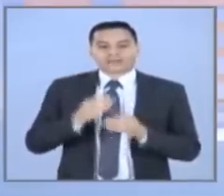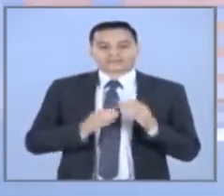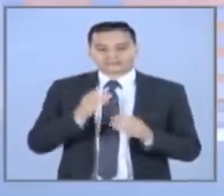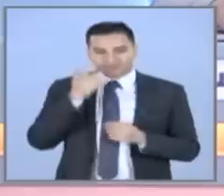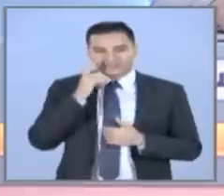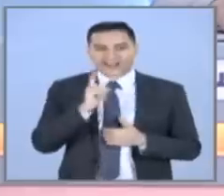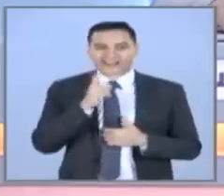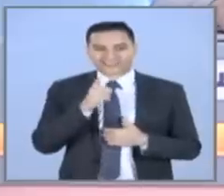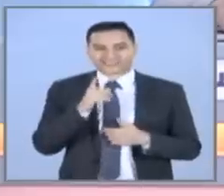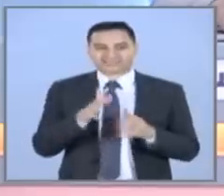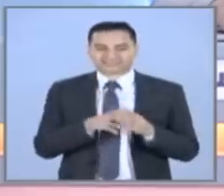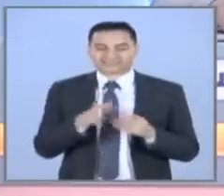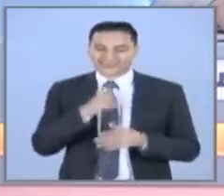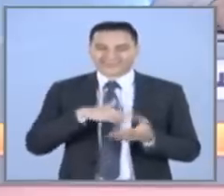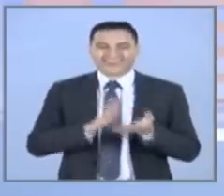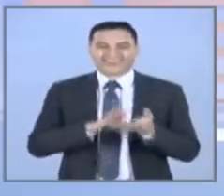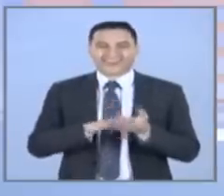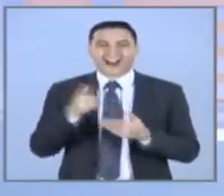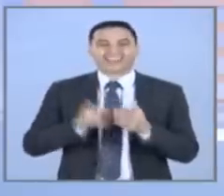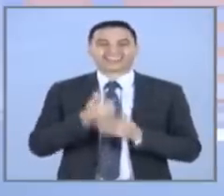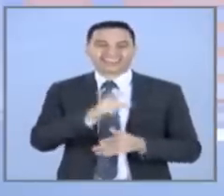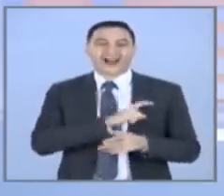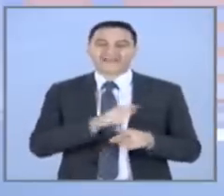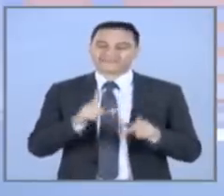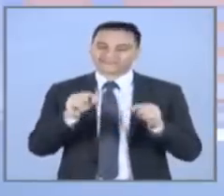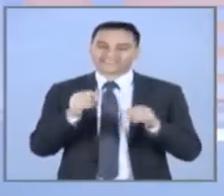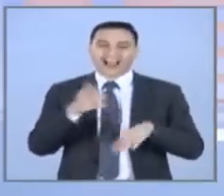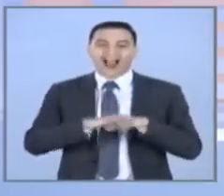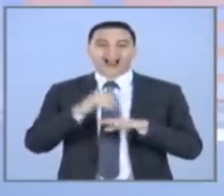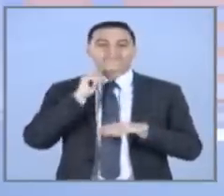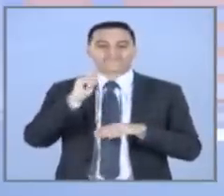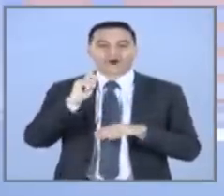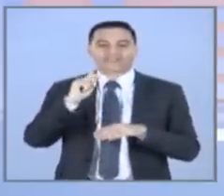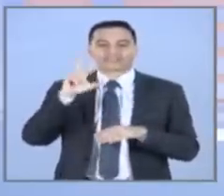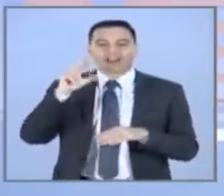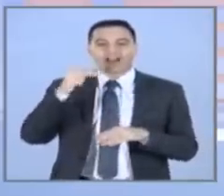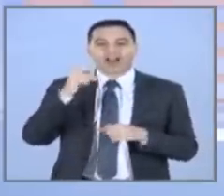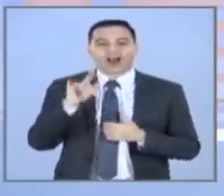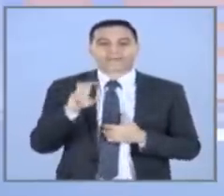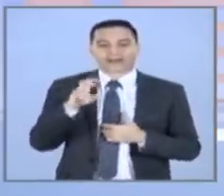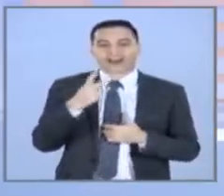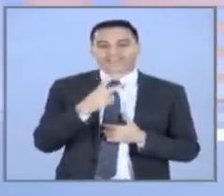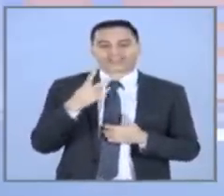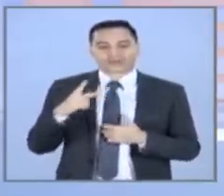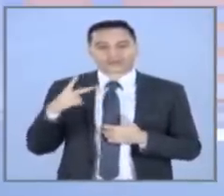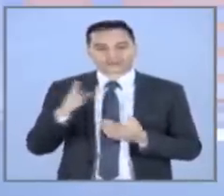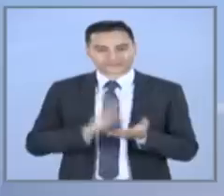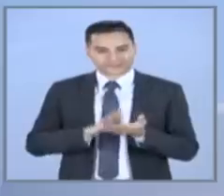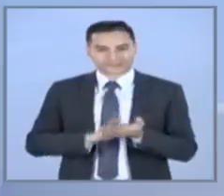لاعب. عايزين نهنيه كمان الطالب المثالي على محافظة الغربية 2022.